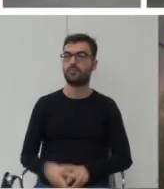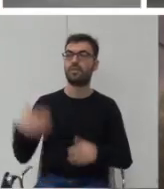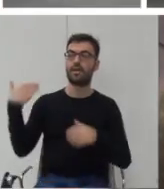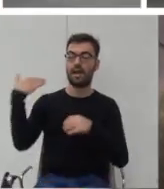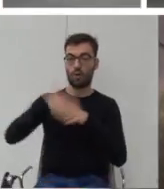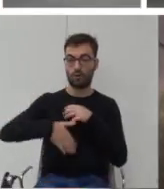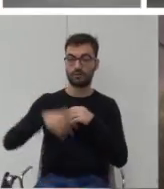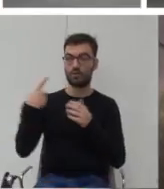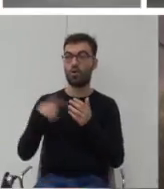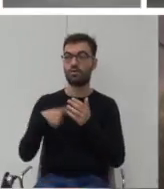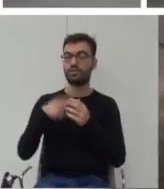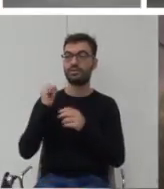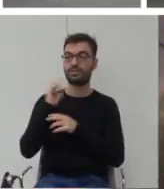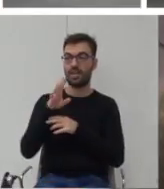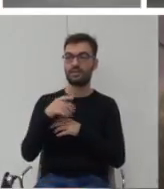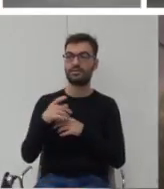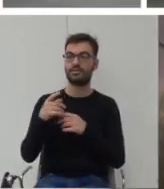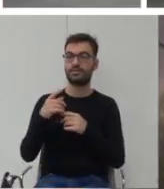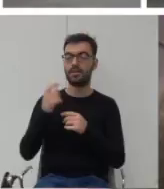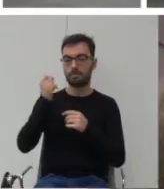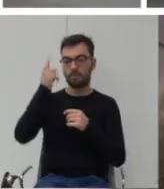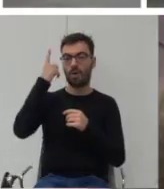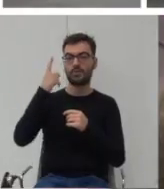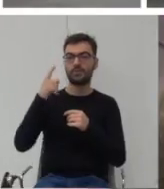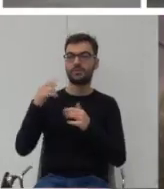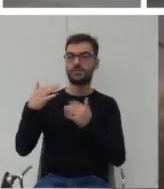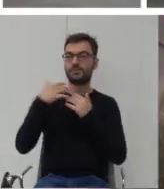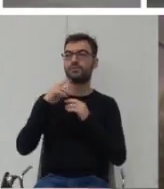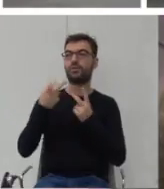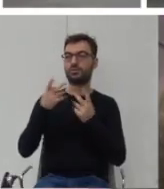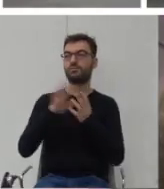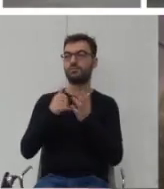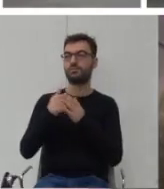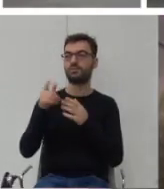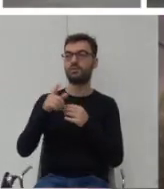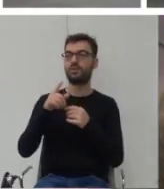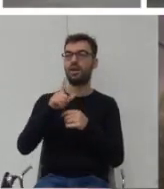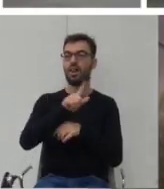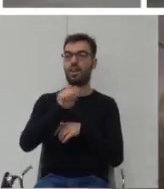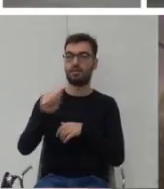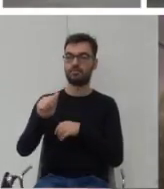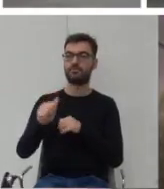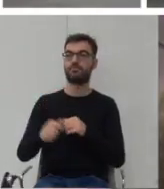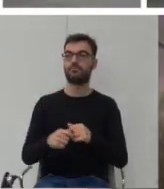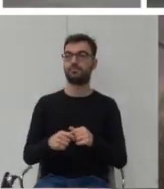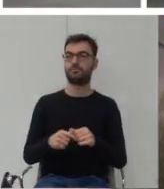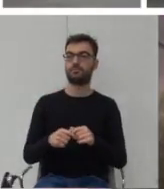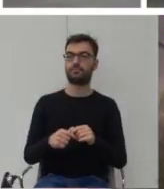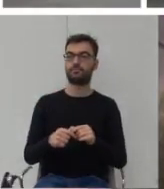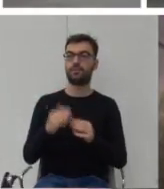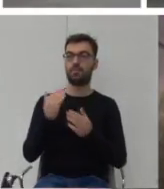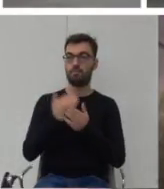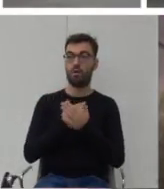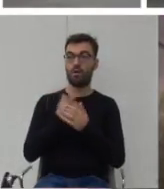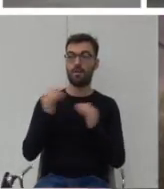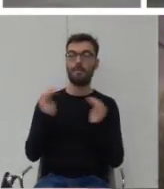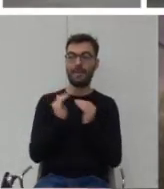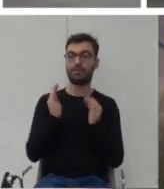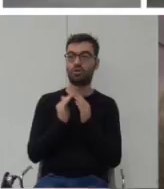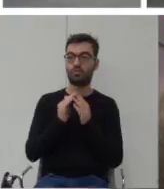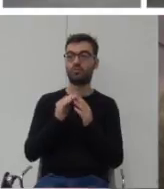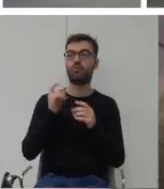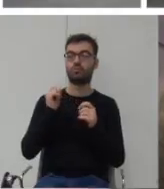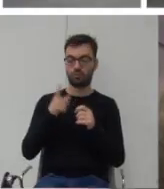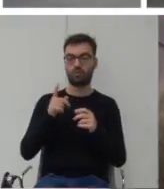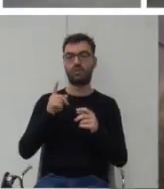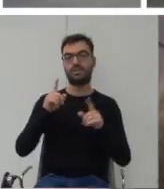Na koniec ostatni slajd. Inspiracje między innymi z Los Angeles, gdzie program takich